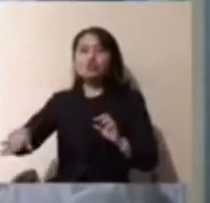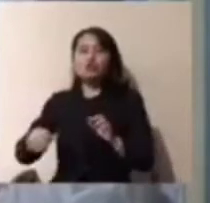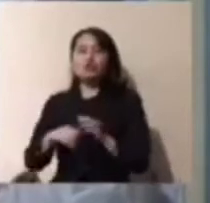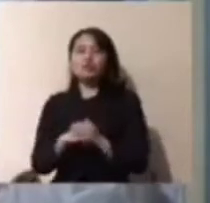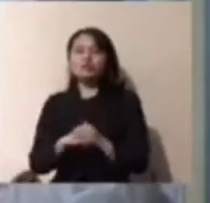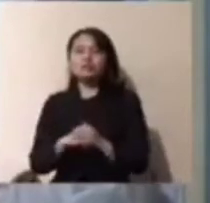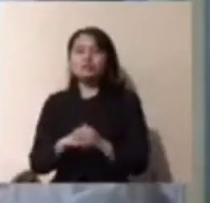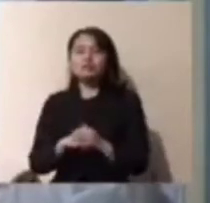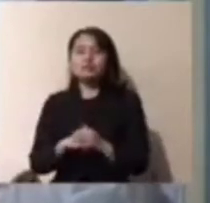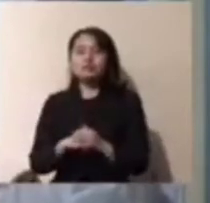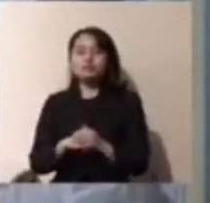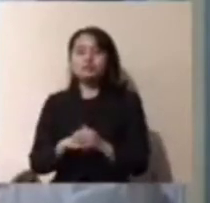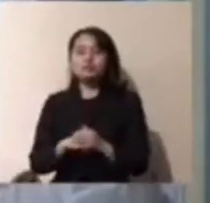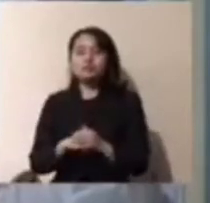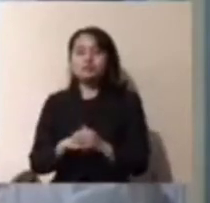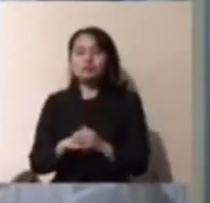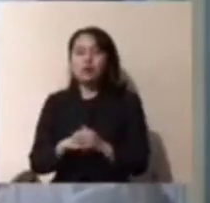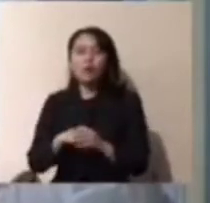orang lain.